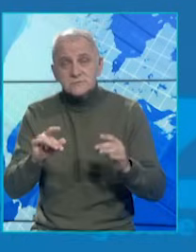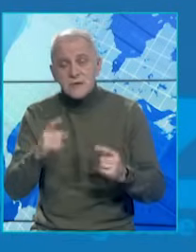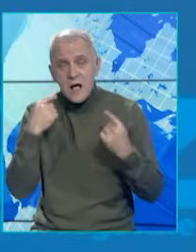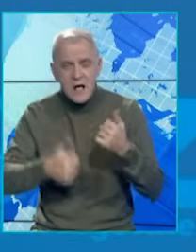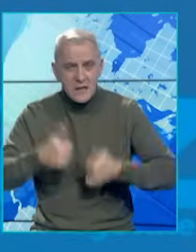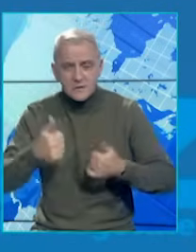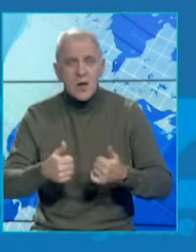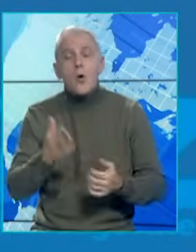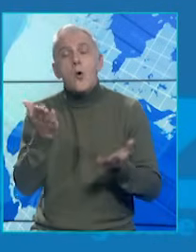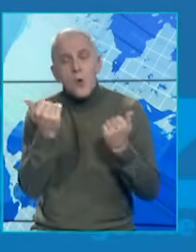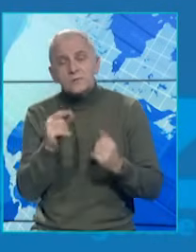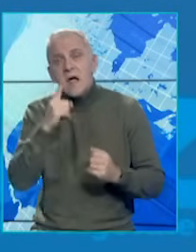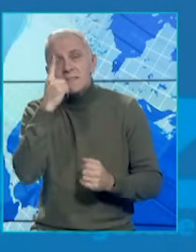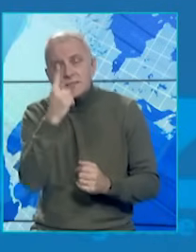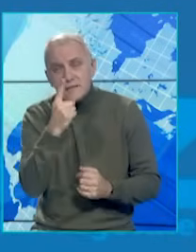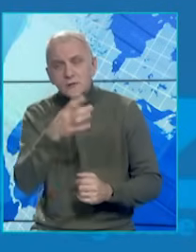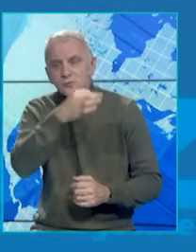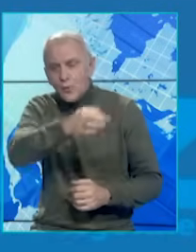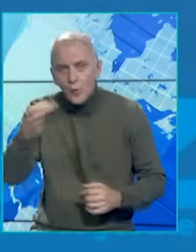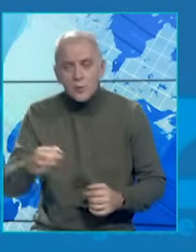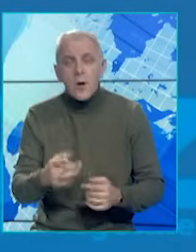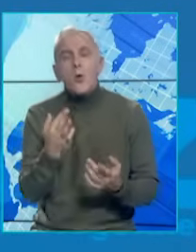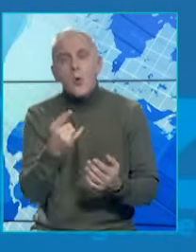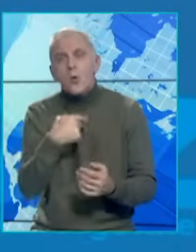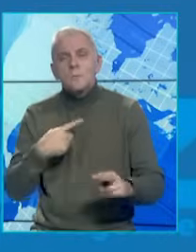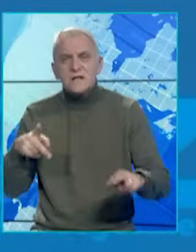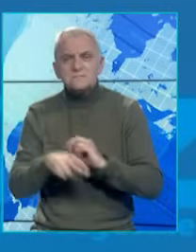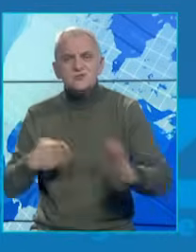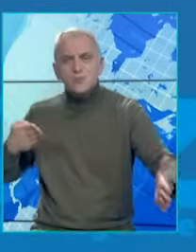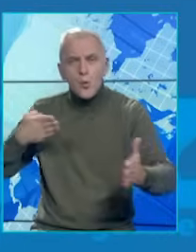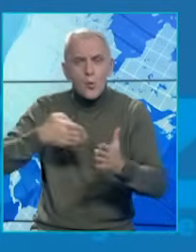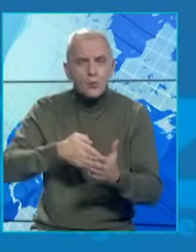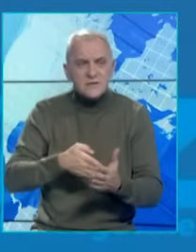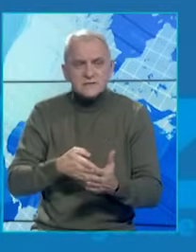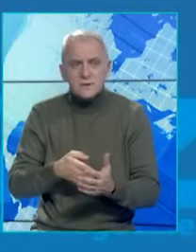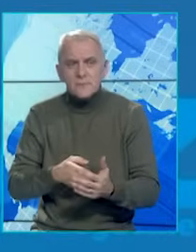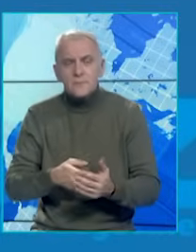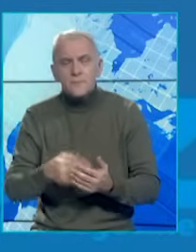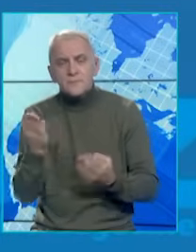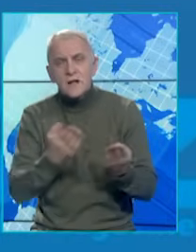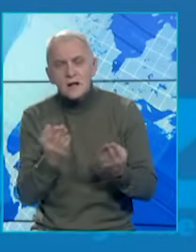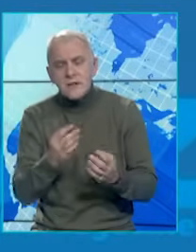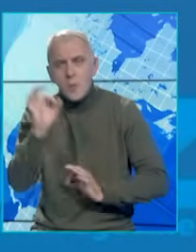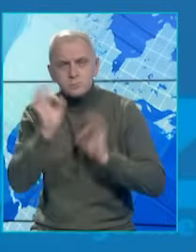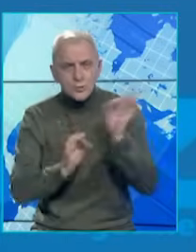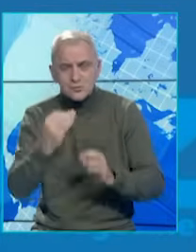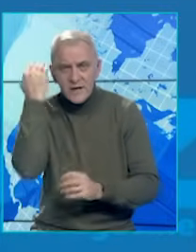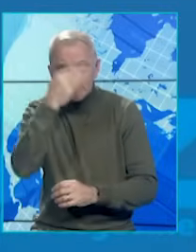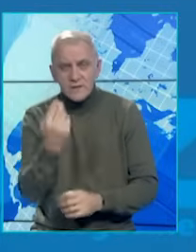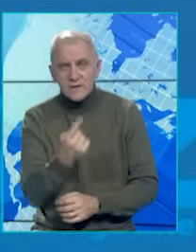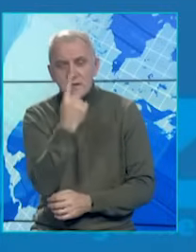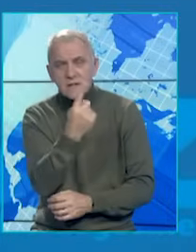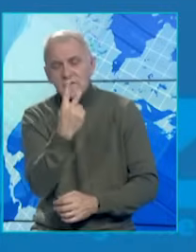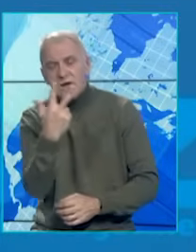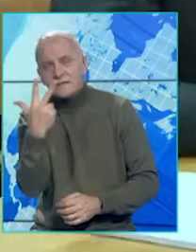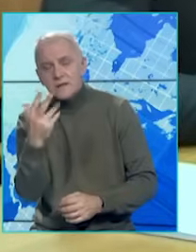puno, onda bar u jednoj od tih pet županija. Tako da koliko toliko spriječim uticaj tamo gdje je postotak Hrvata na razini 1, 2